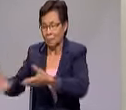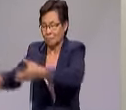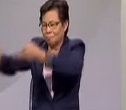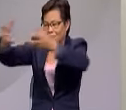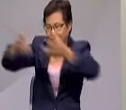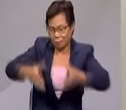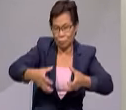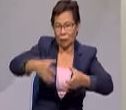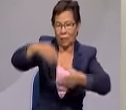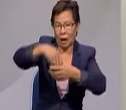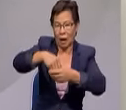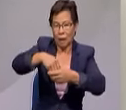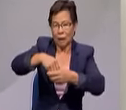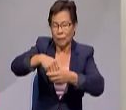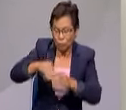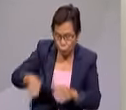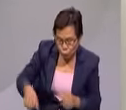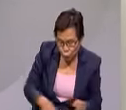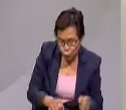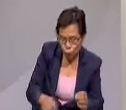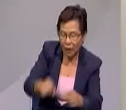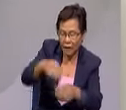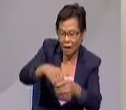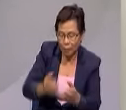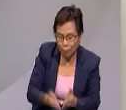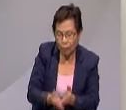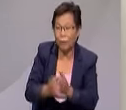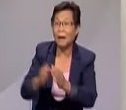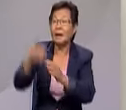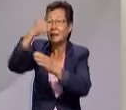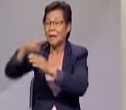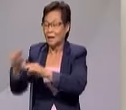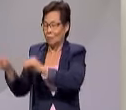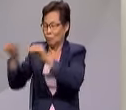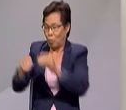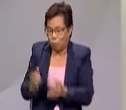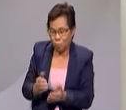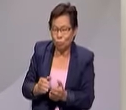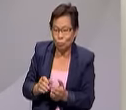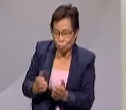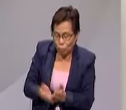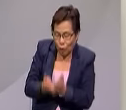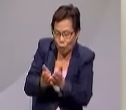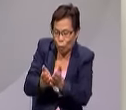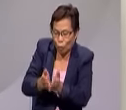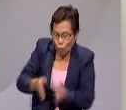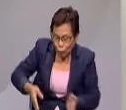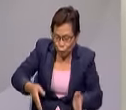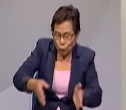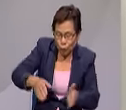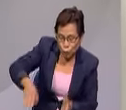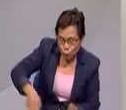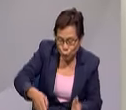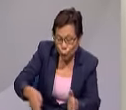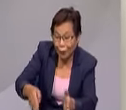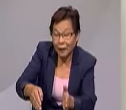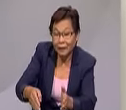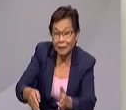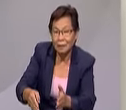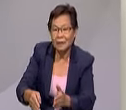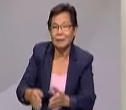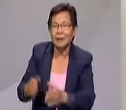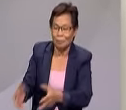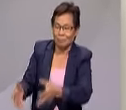ke dalam sungai, ke dalam perahu. Melalui sungai dan di tebing sebelah